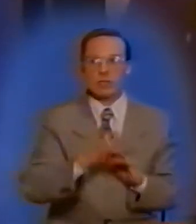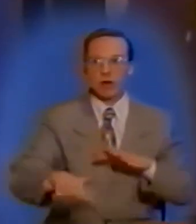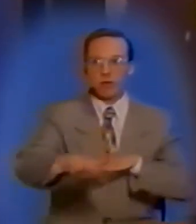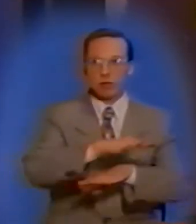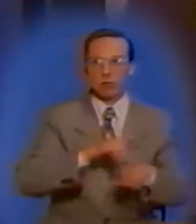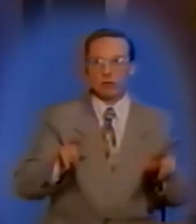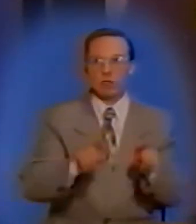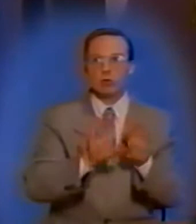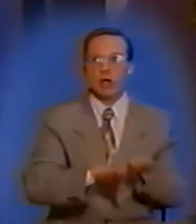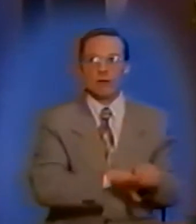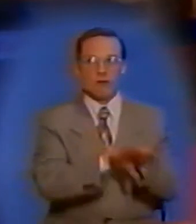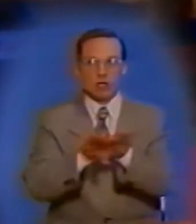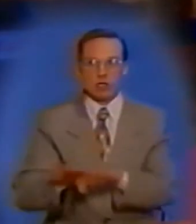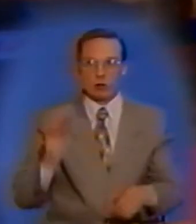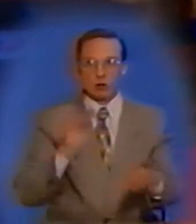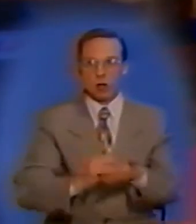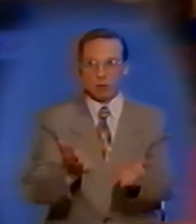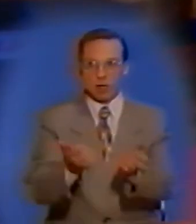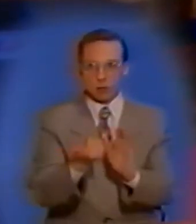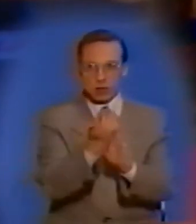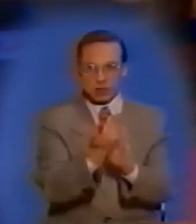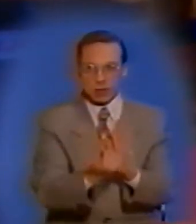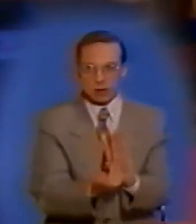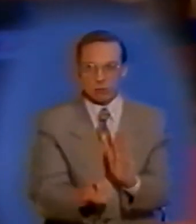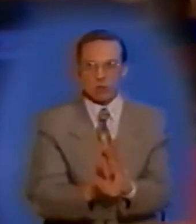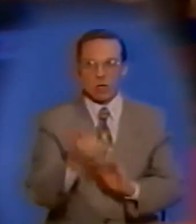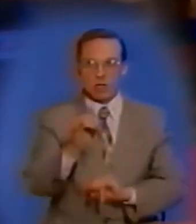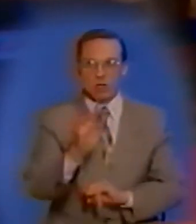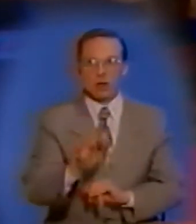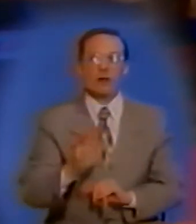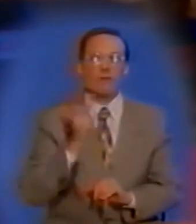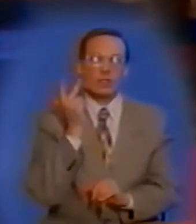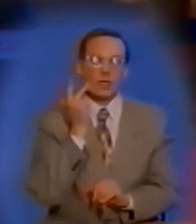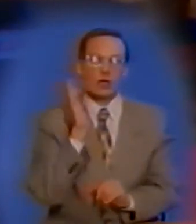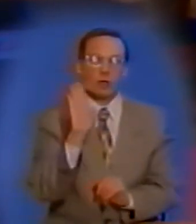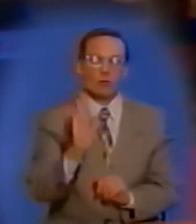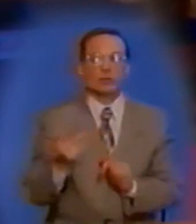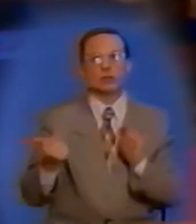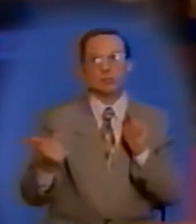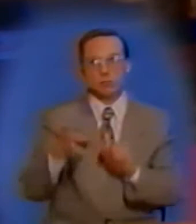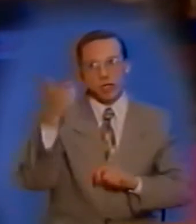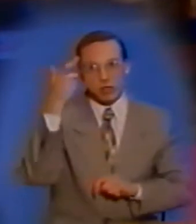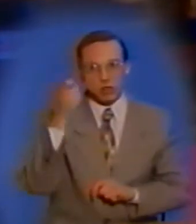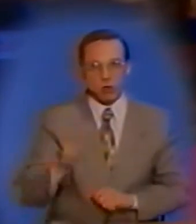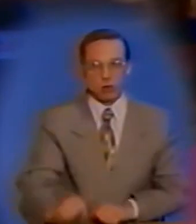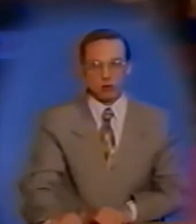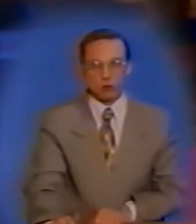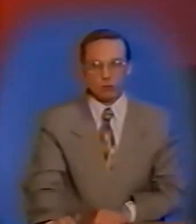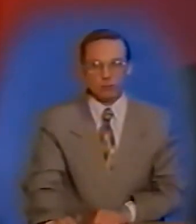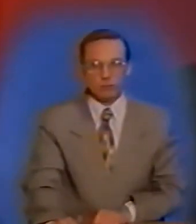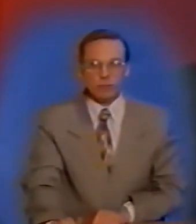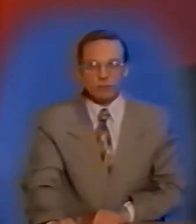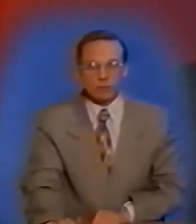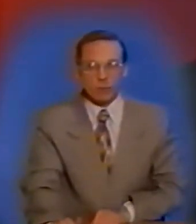taip vieningai nusiteikusi, priėmusi įstatymus ir ten visada bus prieštaraujančių.